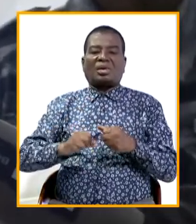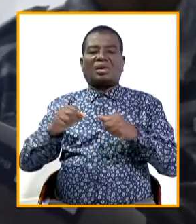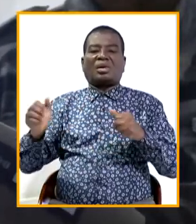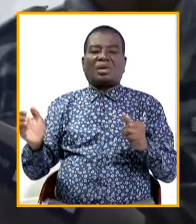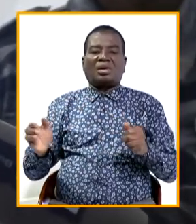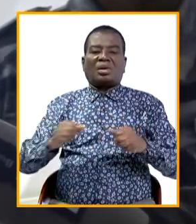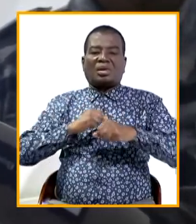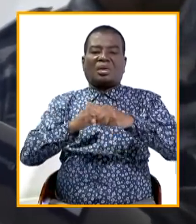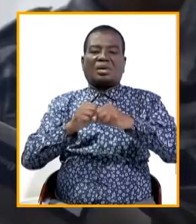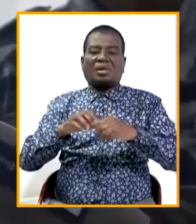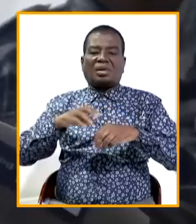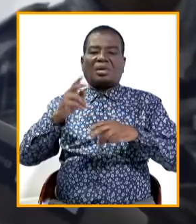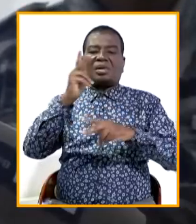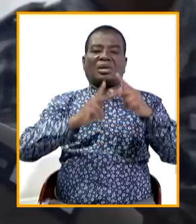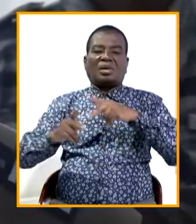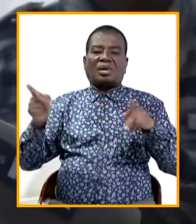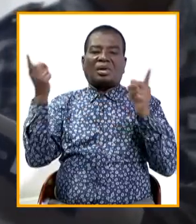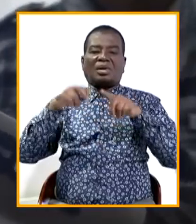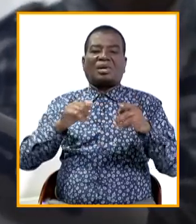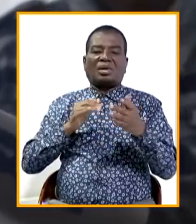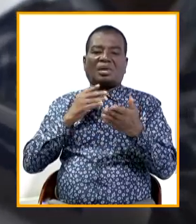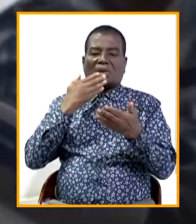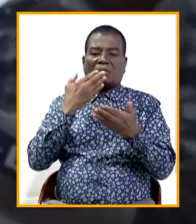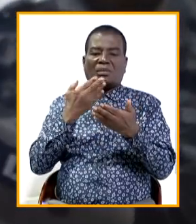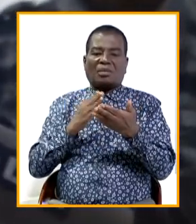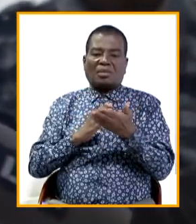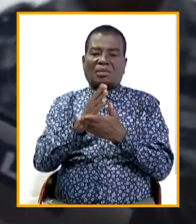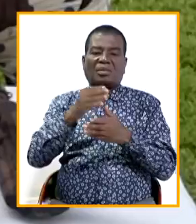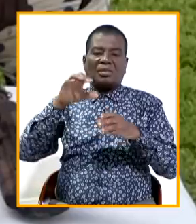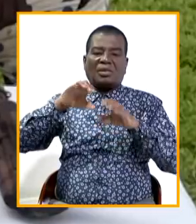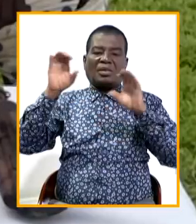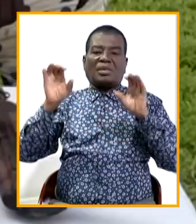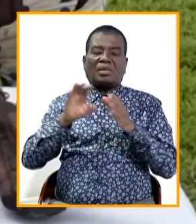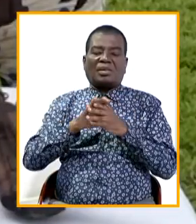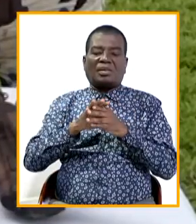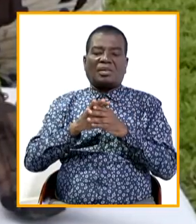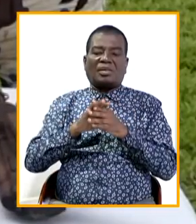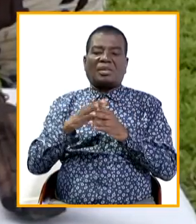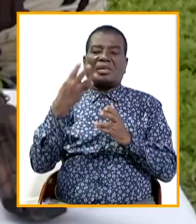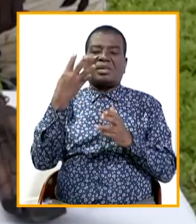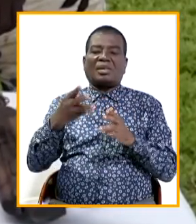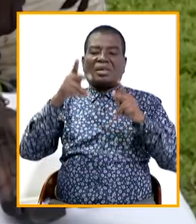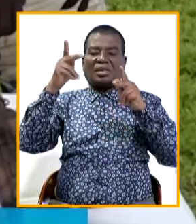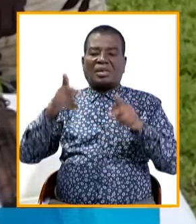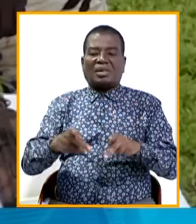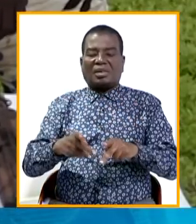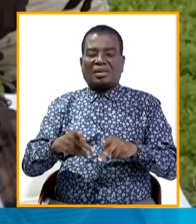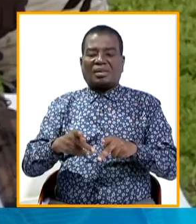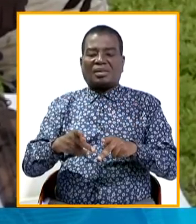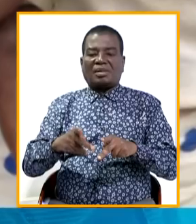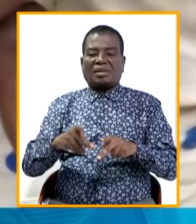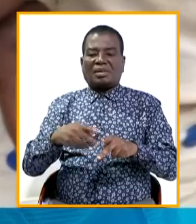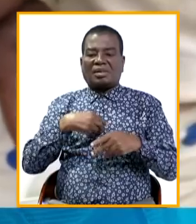population. Et quand c'est bien fait par les collaborateurs, il faut les féliciter. Ces quatre présumés braqueurs ont